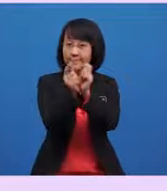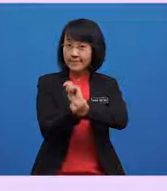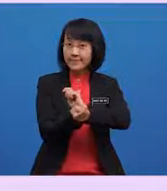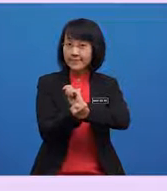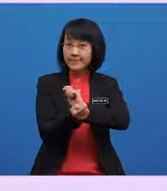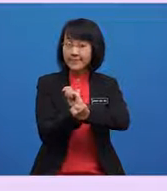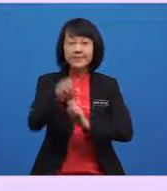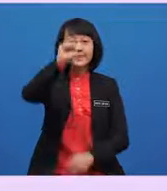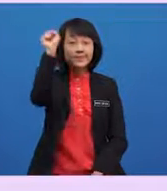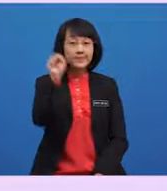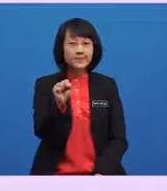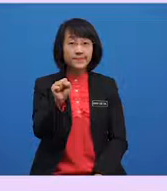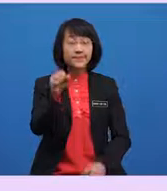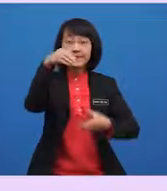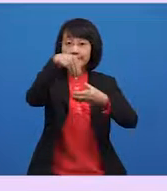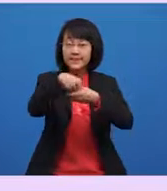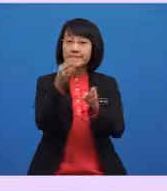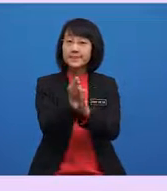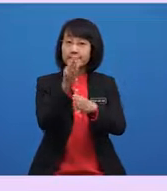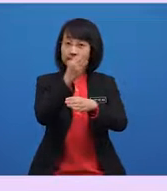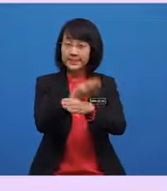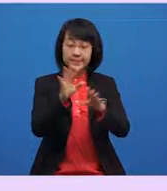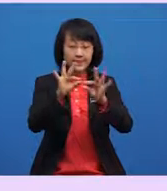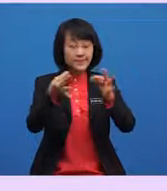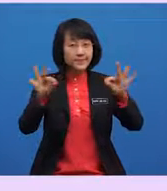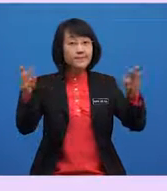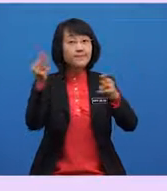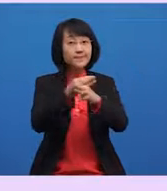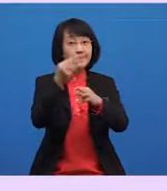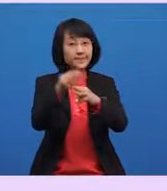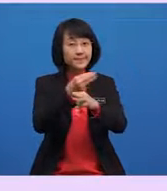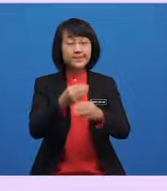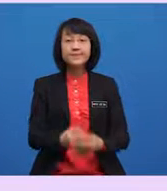Tukarkan soalan ke dalam bentuk ayat matematik.